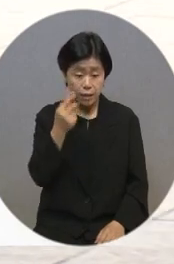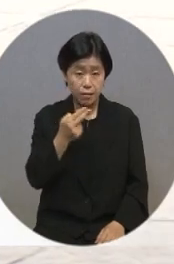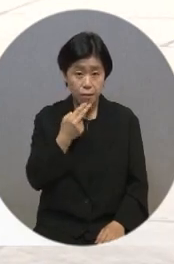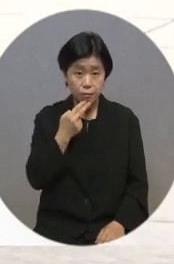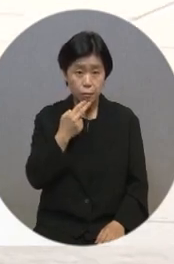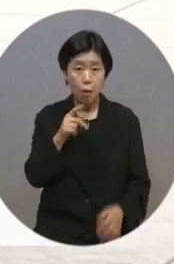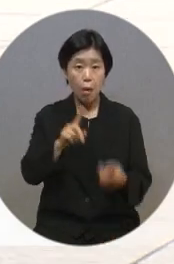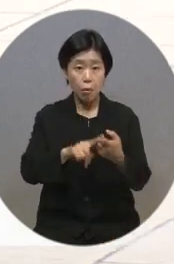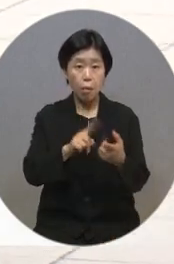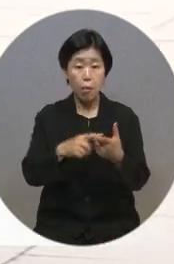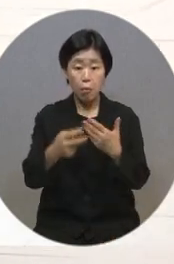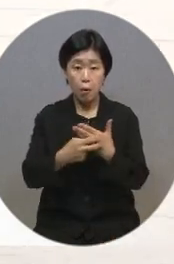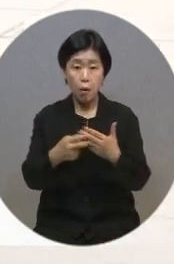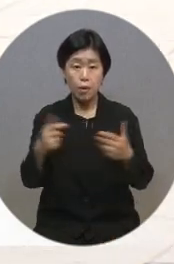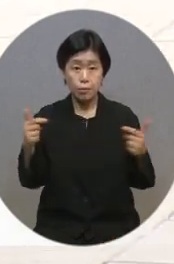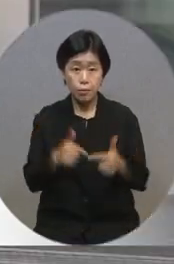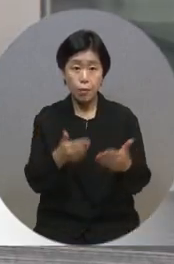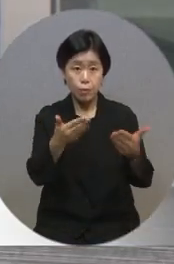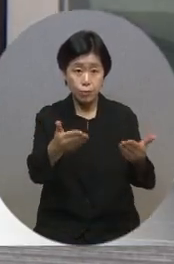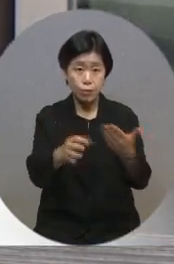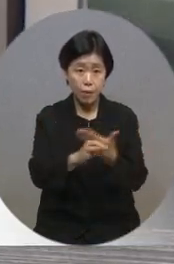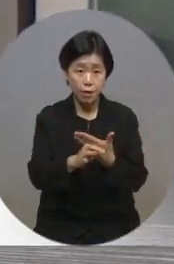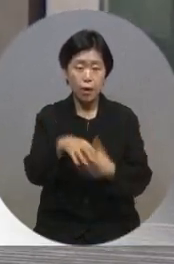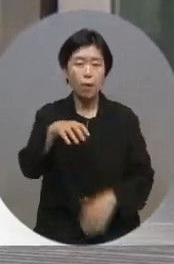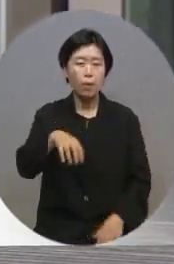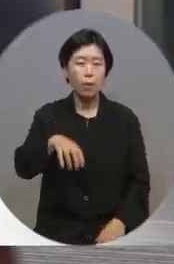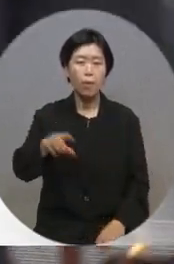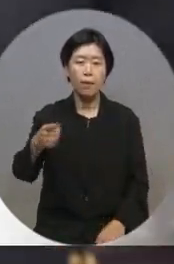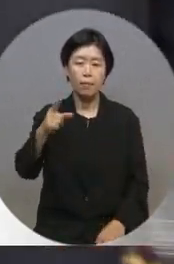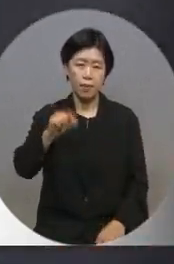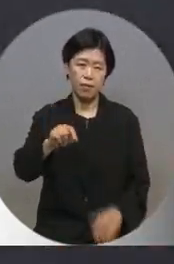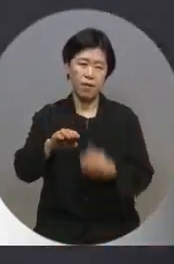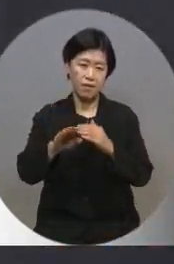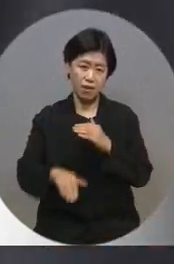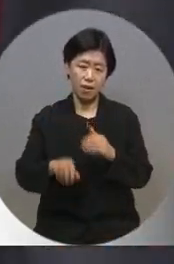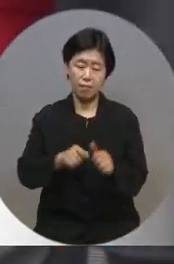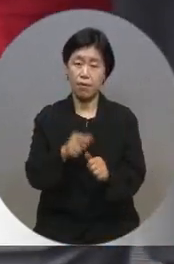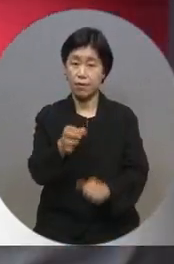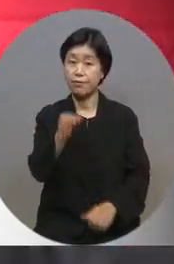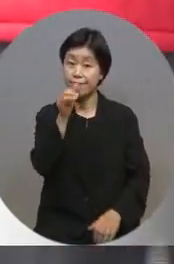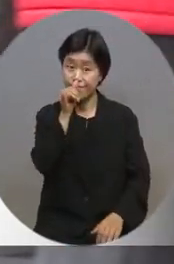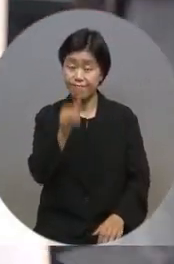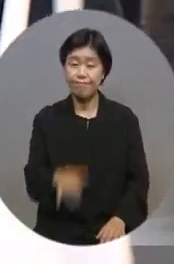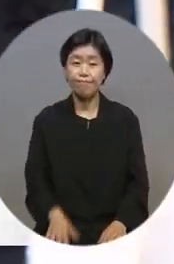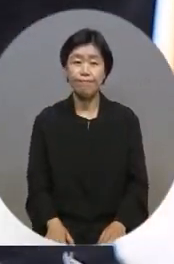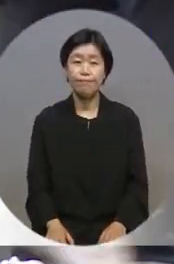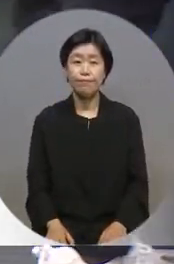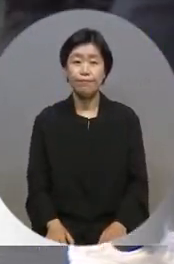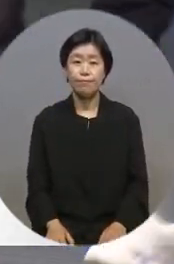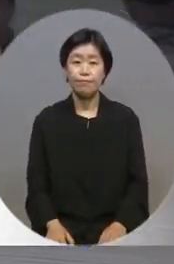요양기관은 100만 원 이하의 과태료를 부과받게 됩니다. 복지TV 뉴스 김은별입니다.